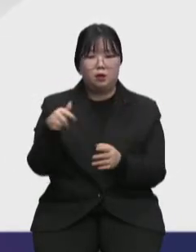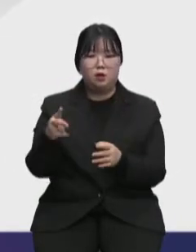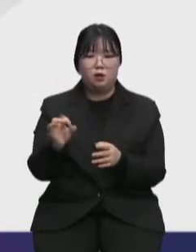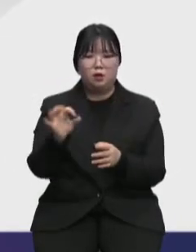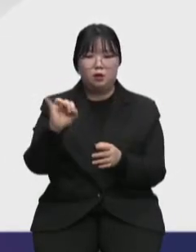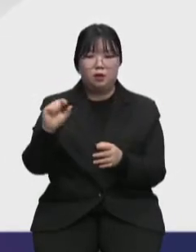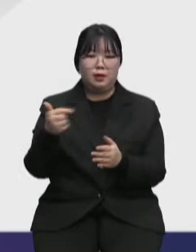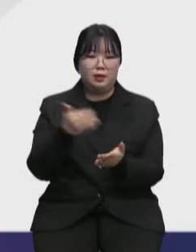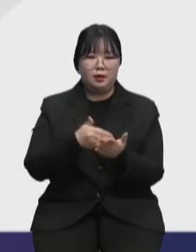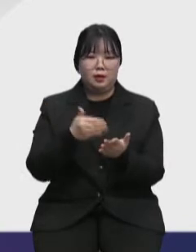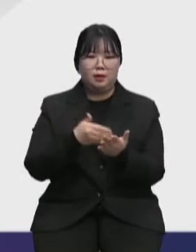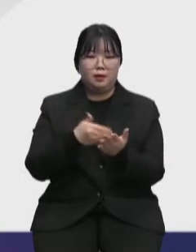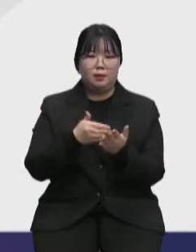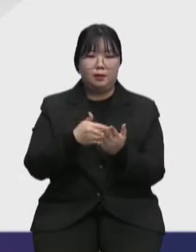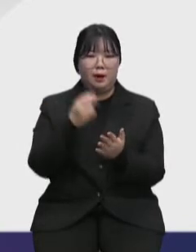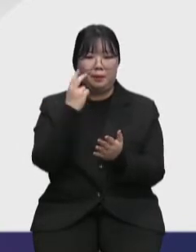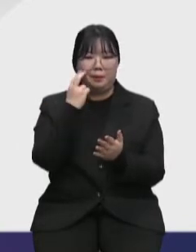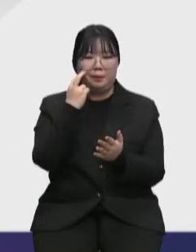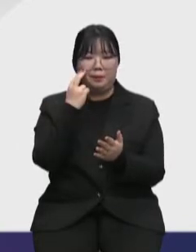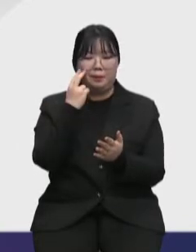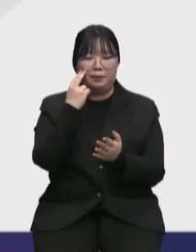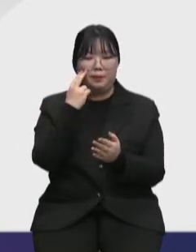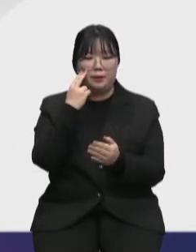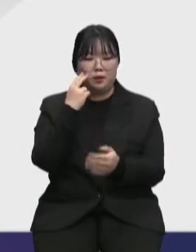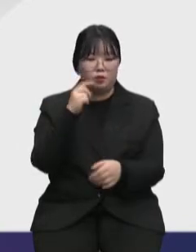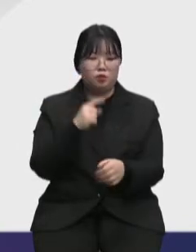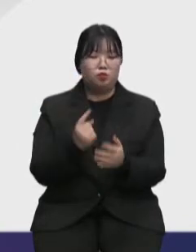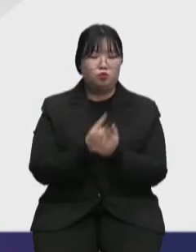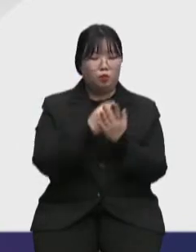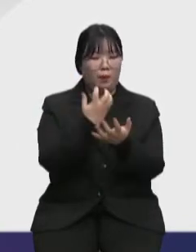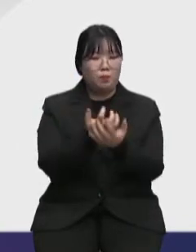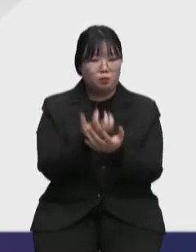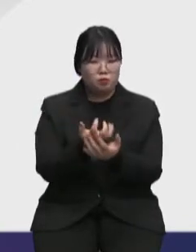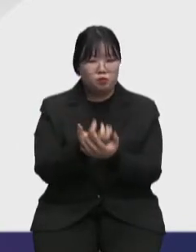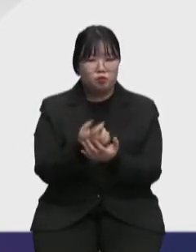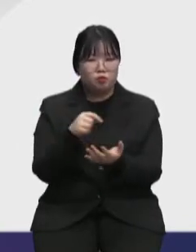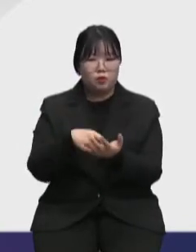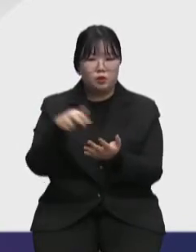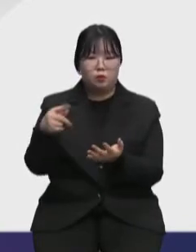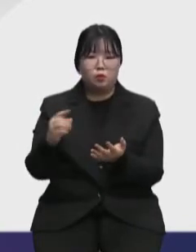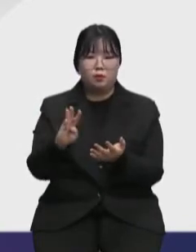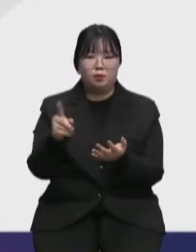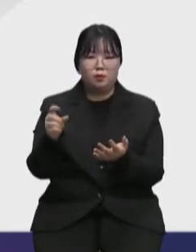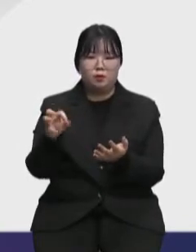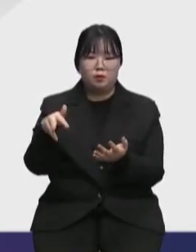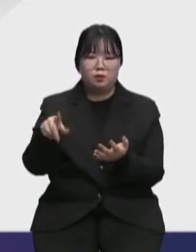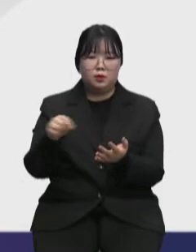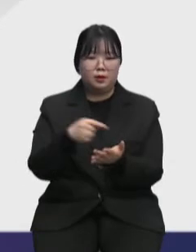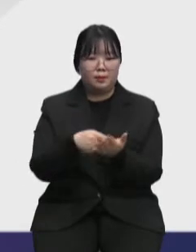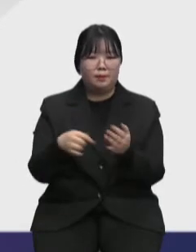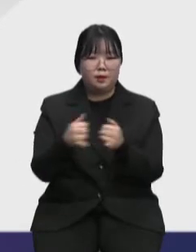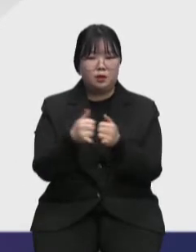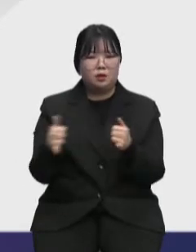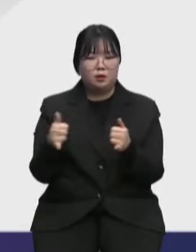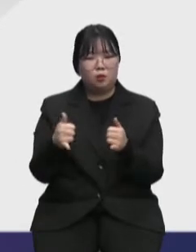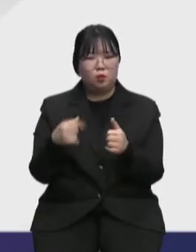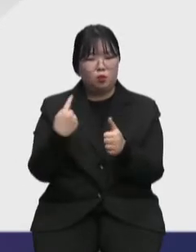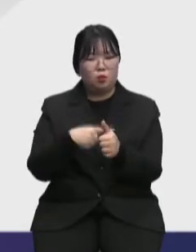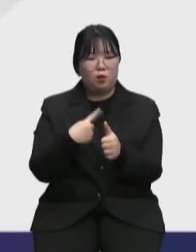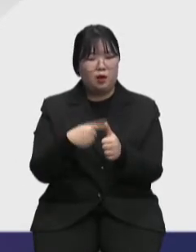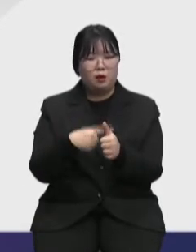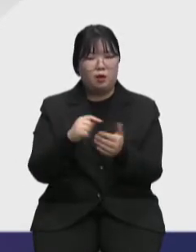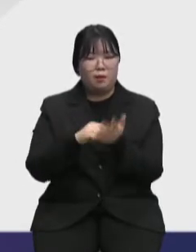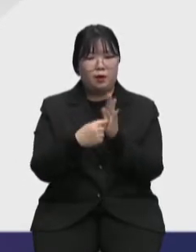미국 하버드대 교수 마크 램지어의 논문이 결국 인천 조병창 피해자도 모욕하는 것이라고 전했는데요. 이